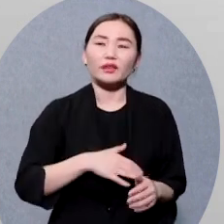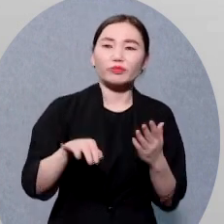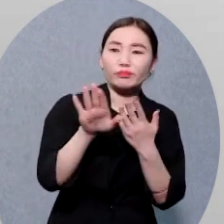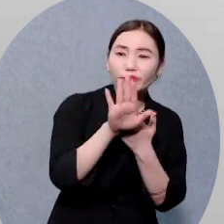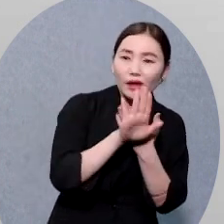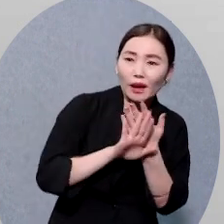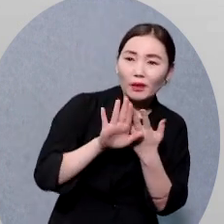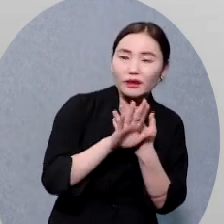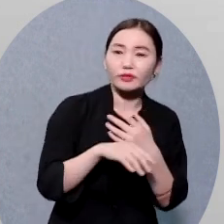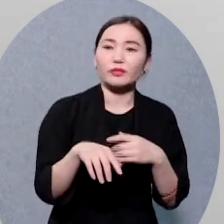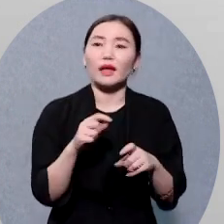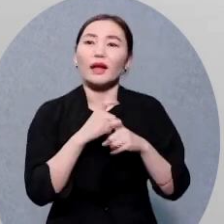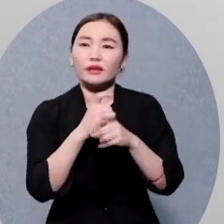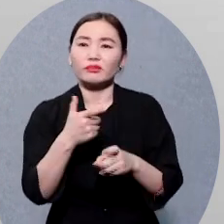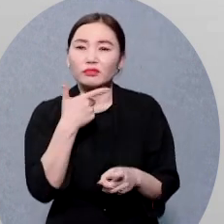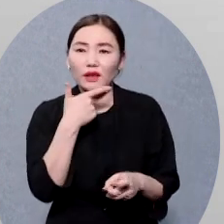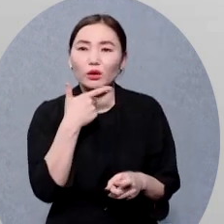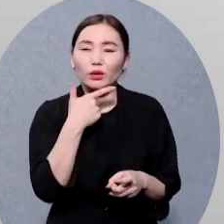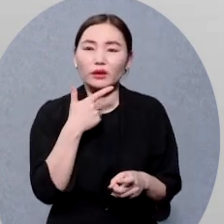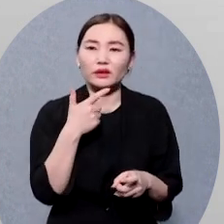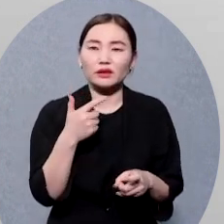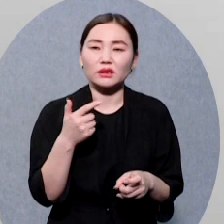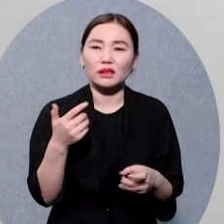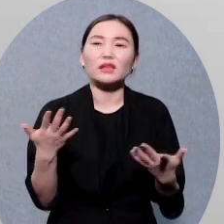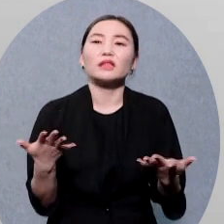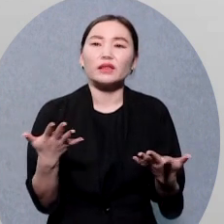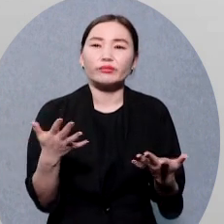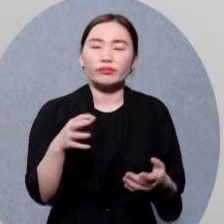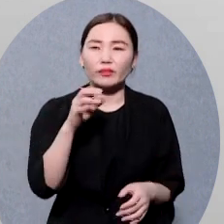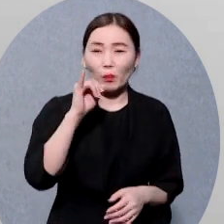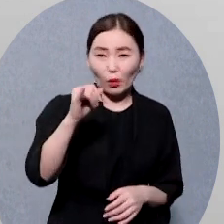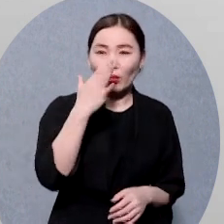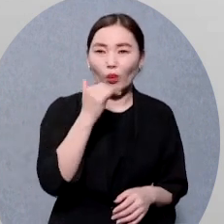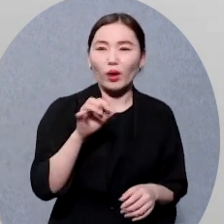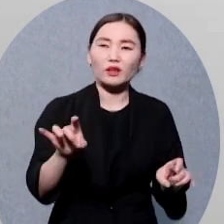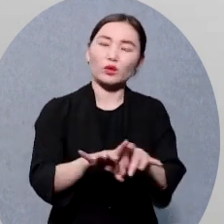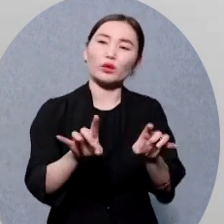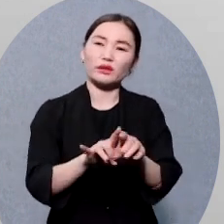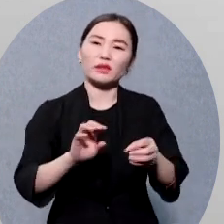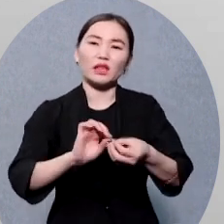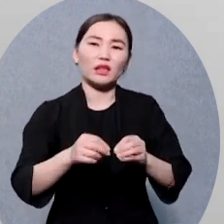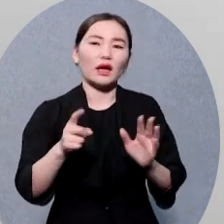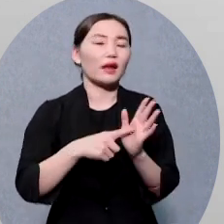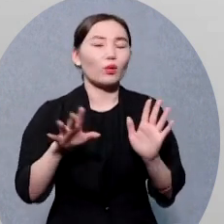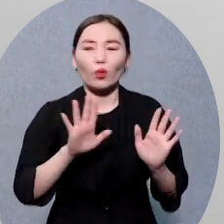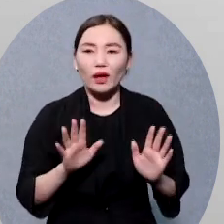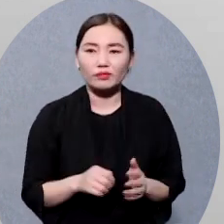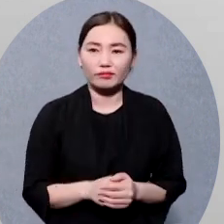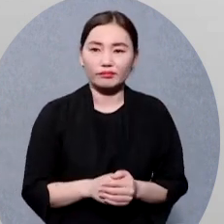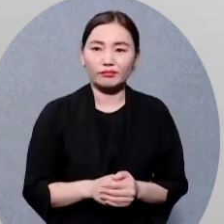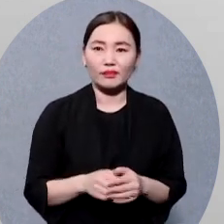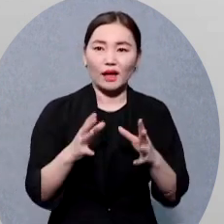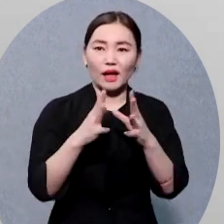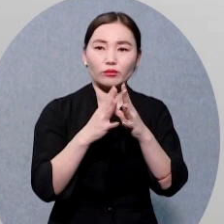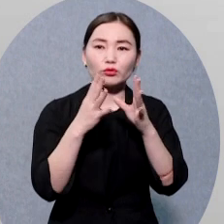охирол учруулахгүй байх ёстой гэж Далай лам сургасан байгаа. Тэгэхээр зэрэг энэ сургаал бол бидний одоо өнөөдрийн амьдралтай хэрхэн холбогдож байна вэ?